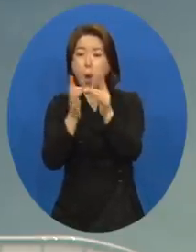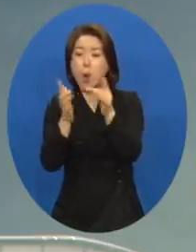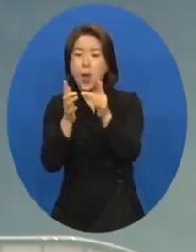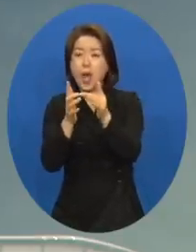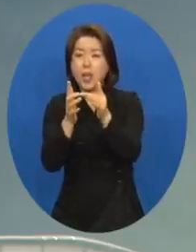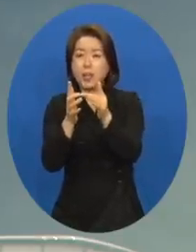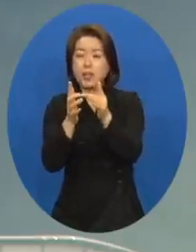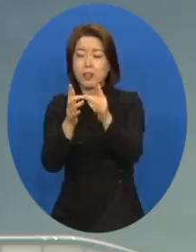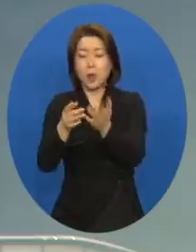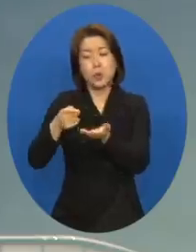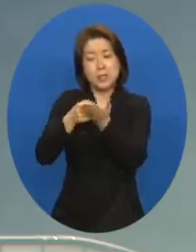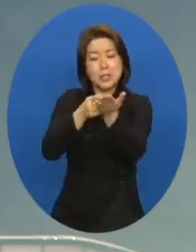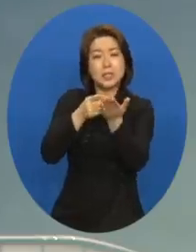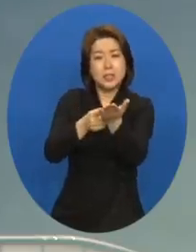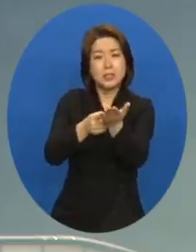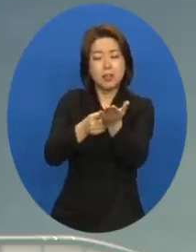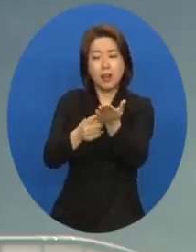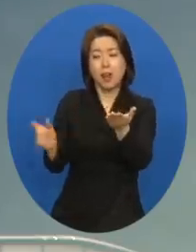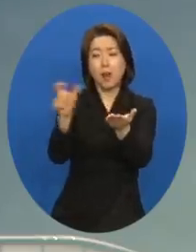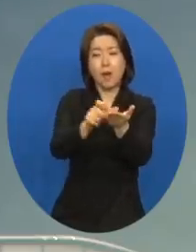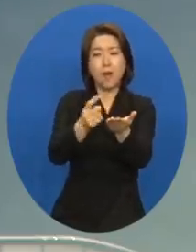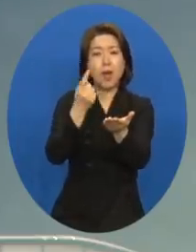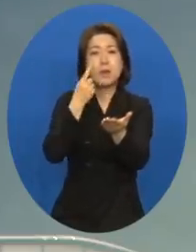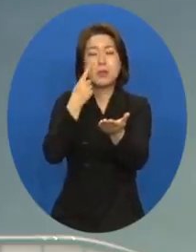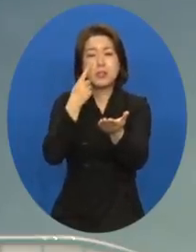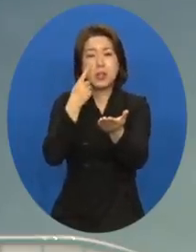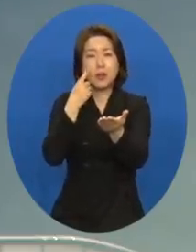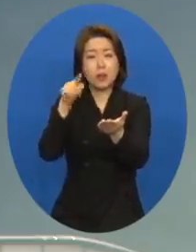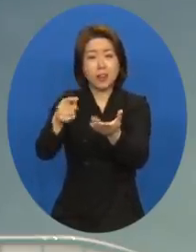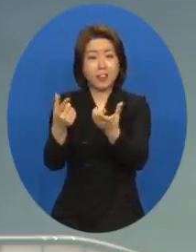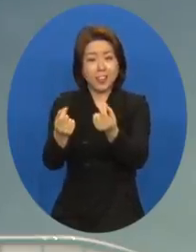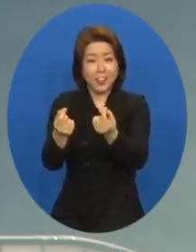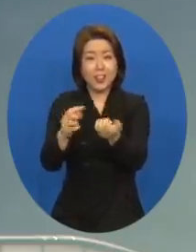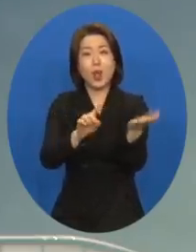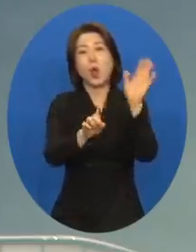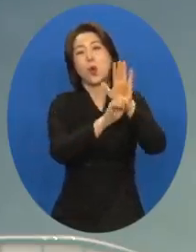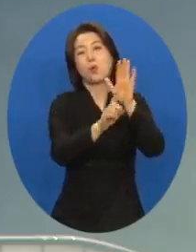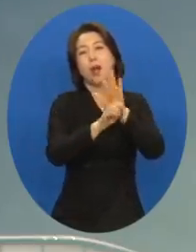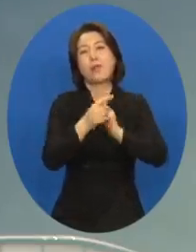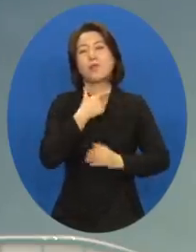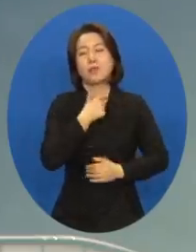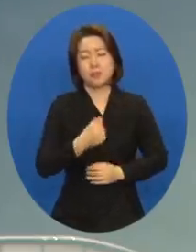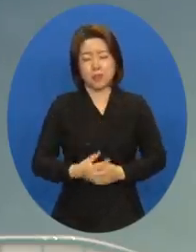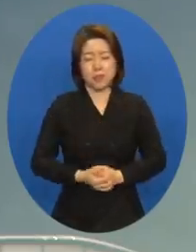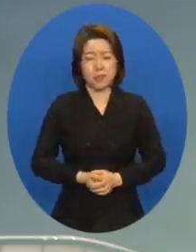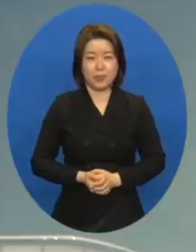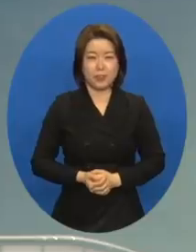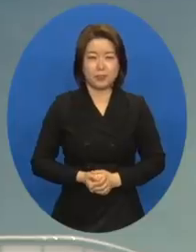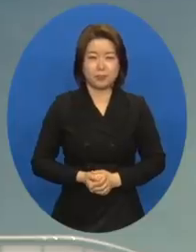온라인에 접수해서 등록하세요. 이런 광고를 하고 싶은 심정입니다.